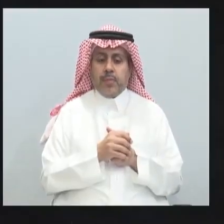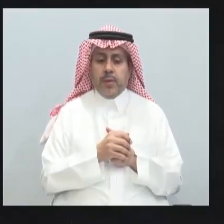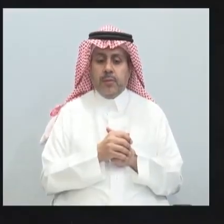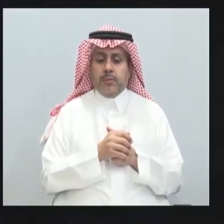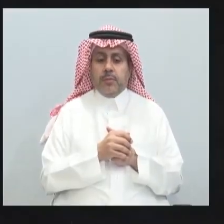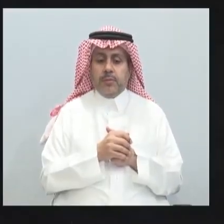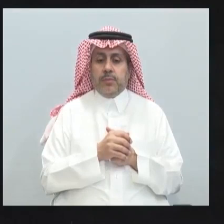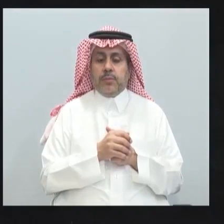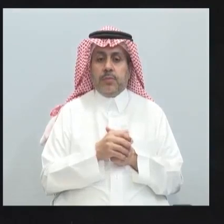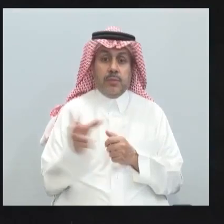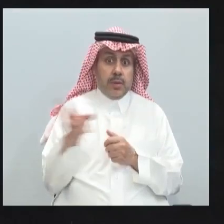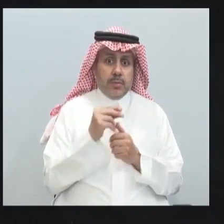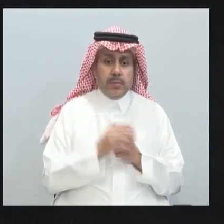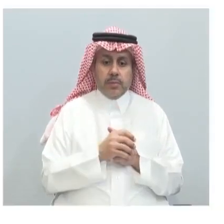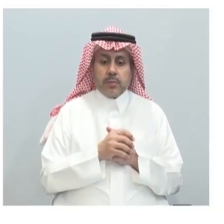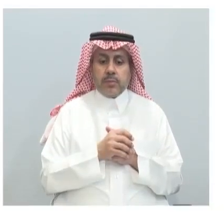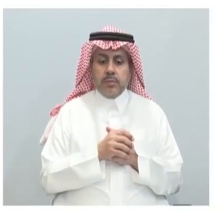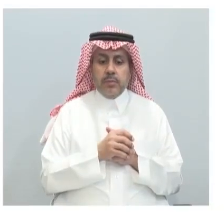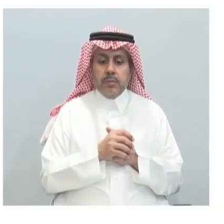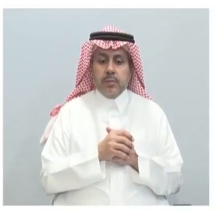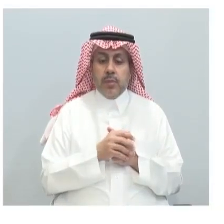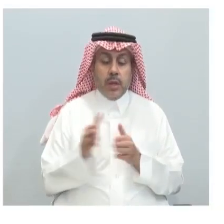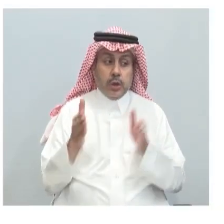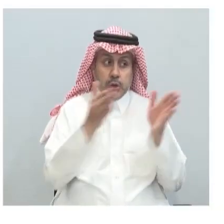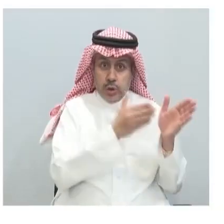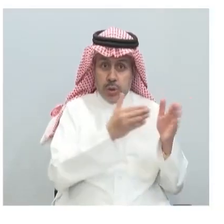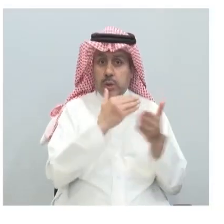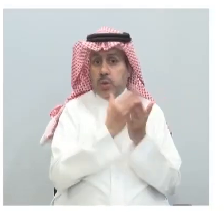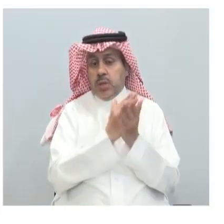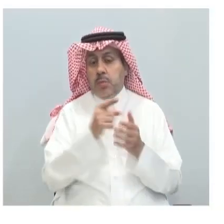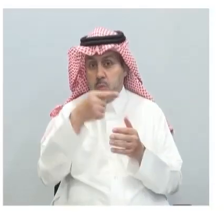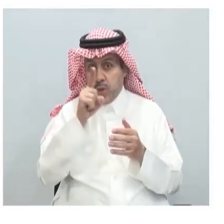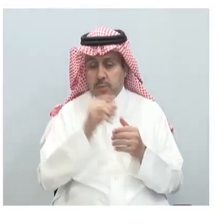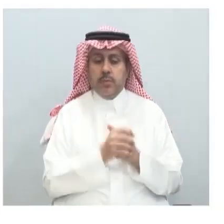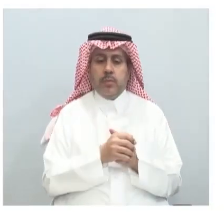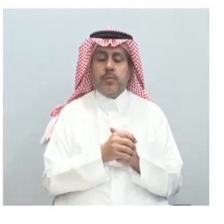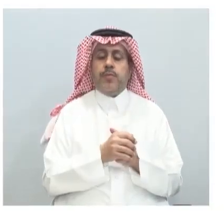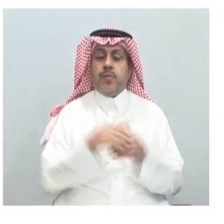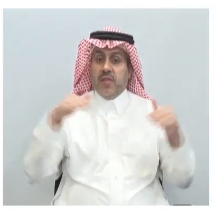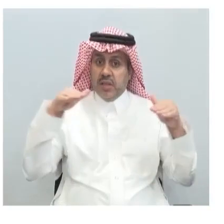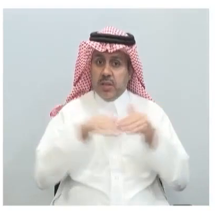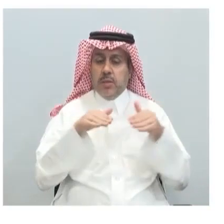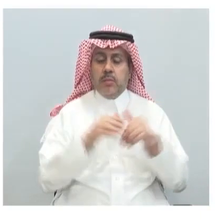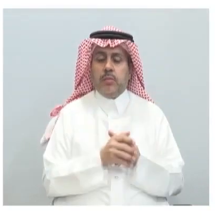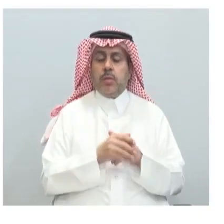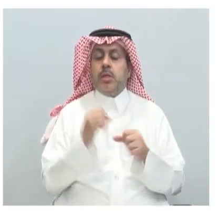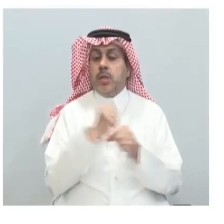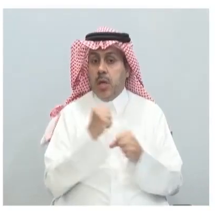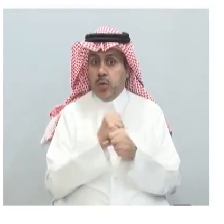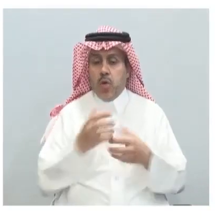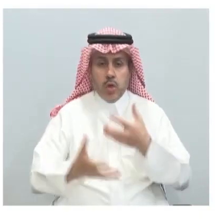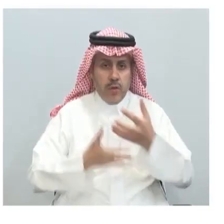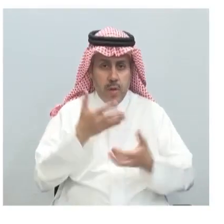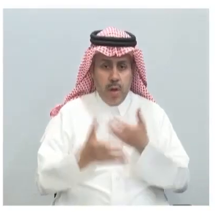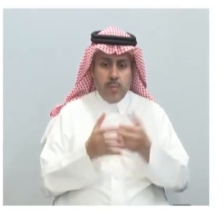صحيح فاعطاني نواتج عندما يكون اتجاه الجزيئات مناسب في اثناء التصادم يحدث التفاعل